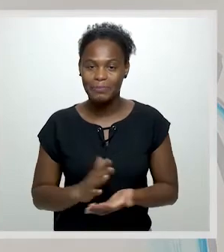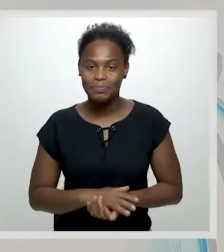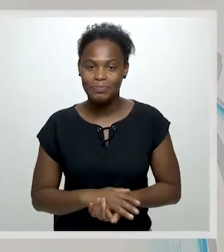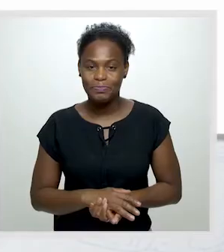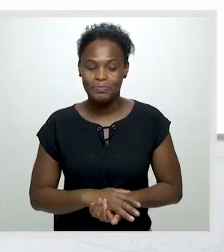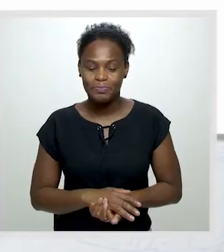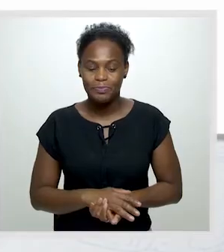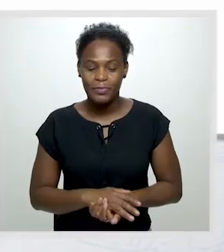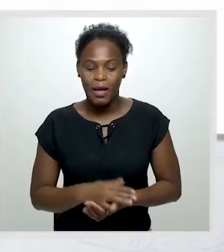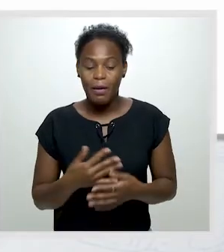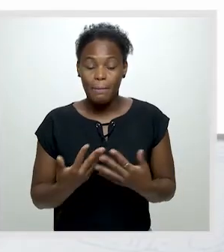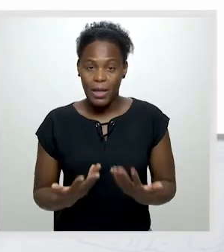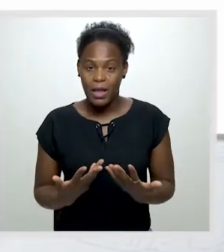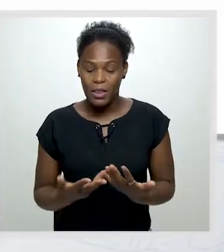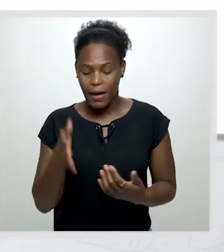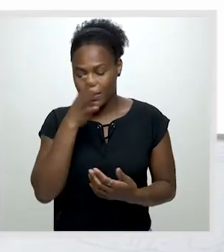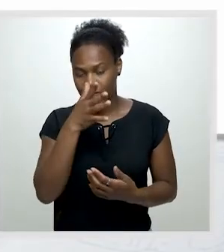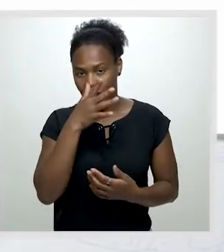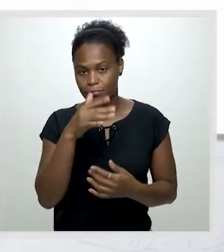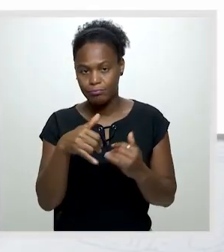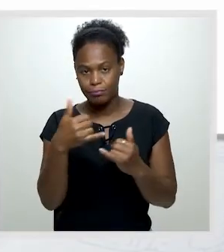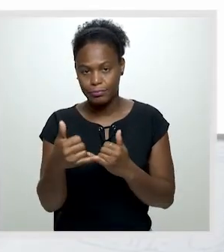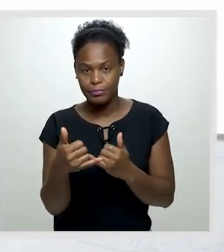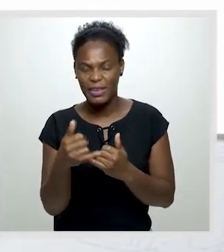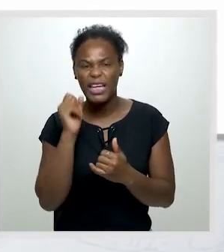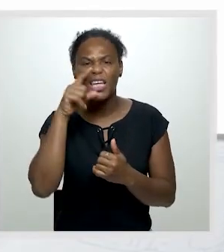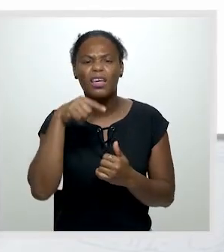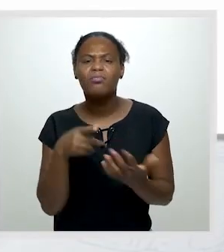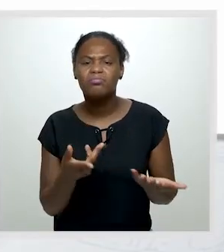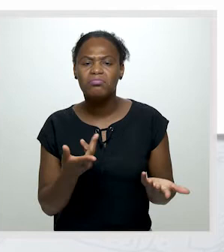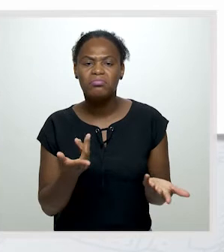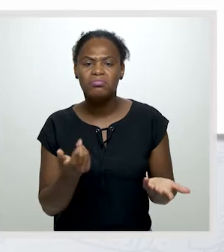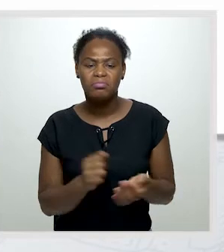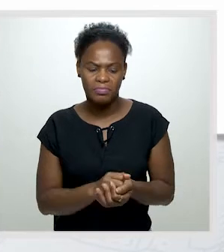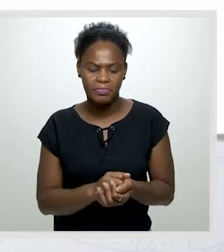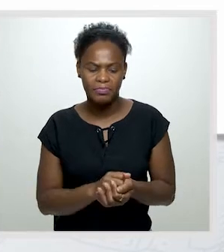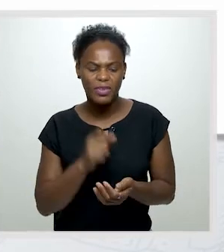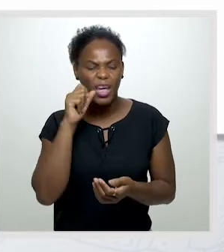bien. Alors, passons à l'activité suivante. Qui est-ce?